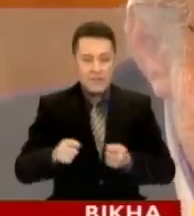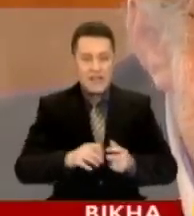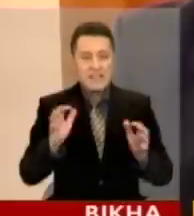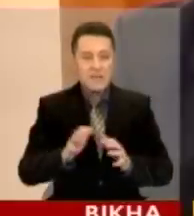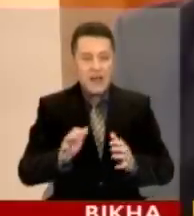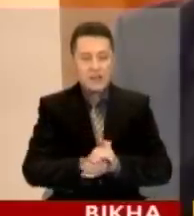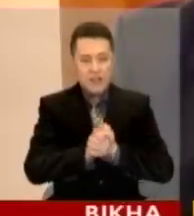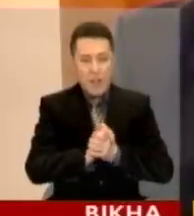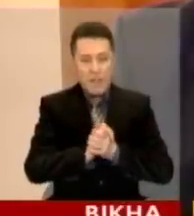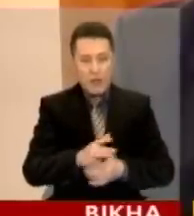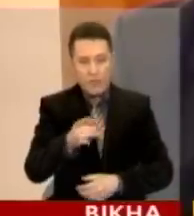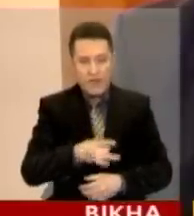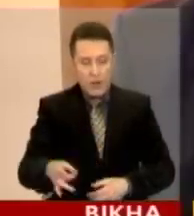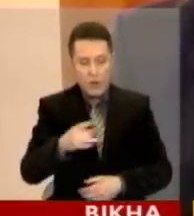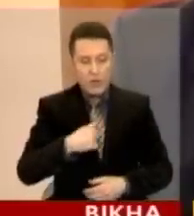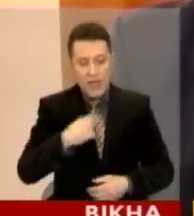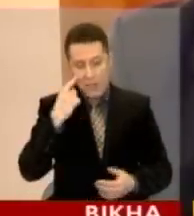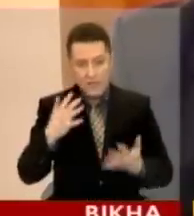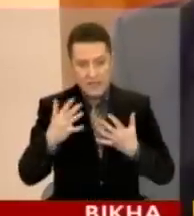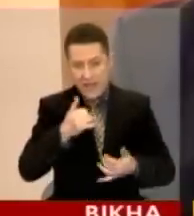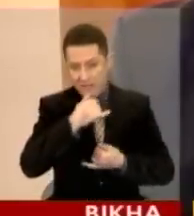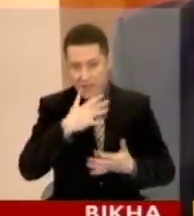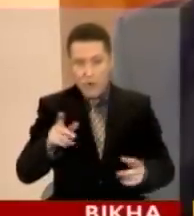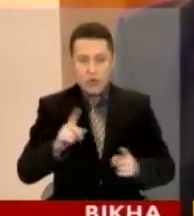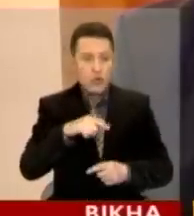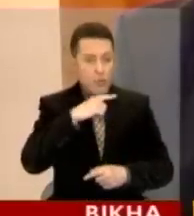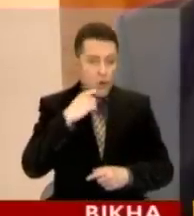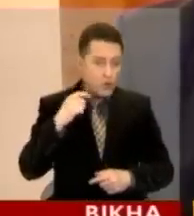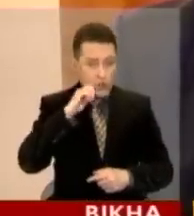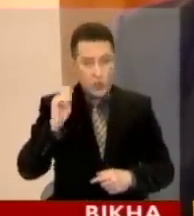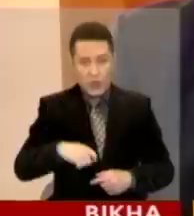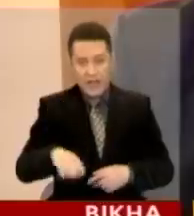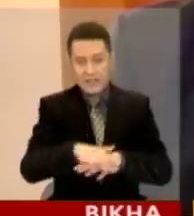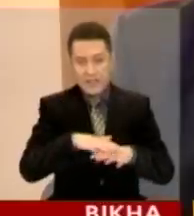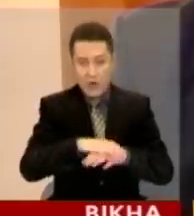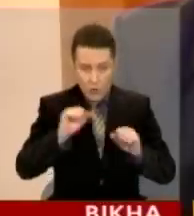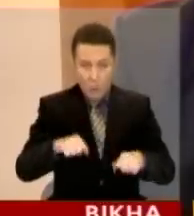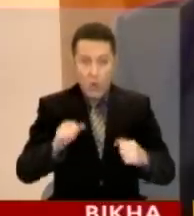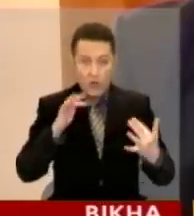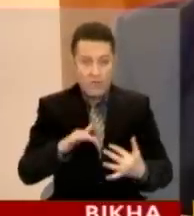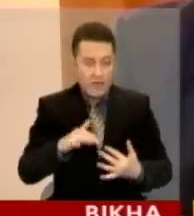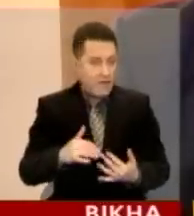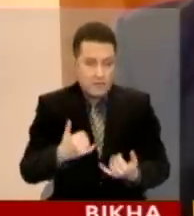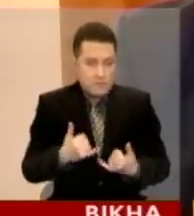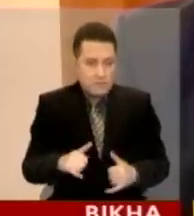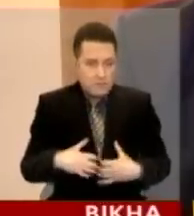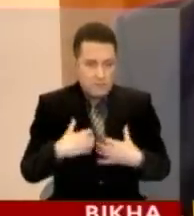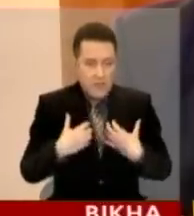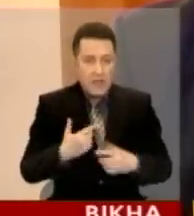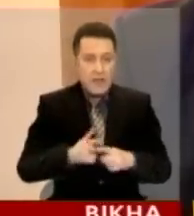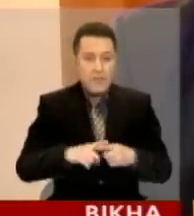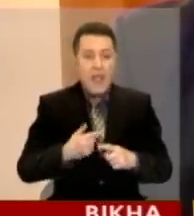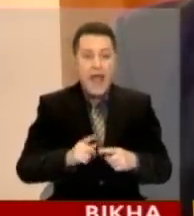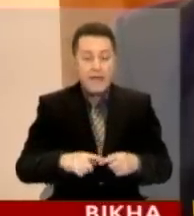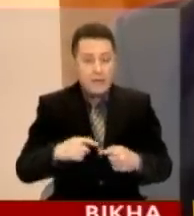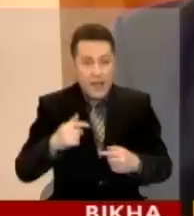А я представить себе не могу Что русски украинский народы могут между собой там воевать то есть для меня это нонсенс